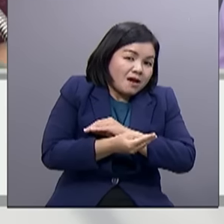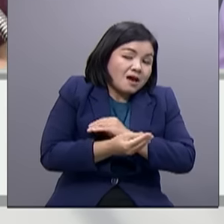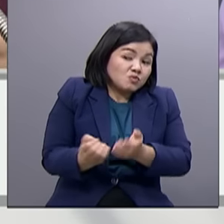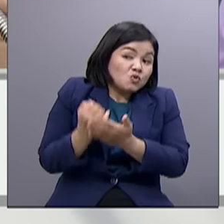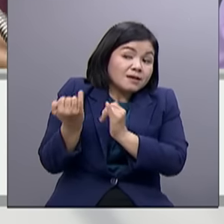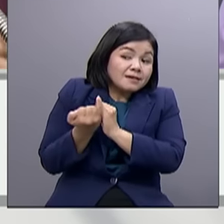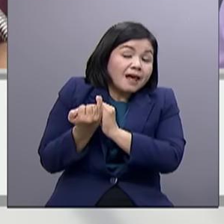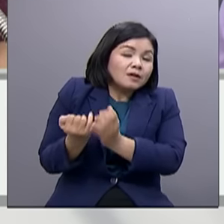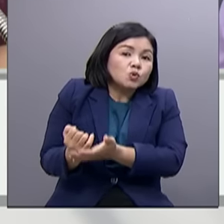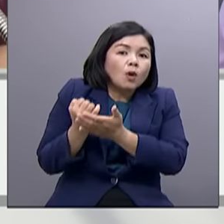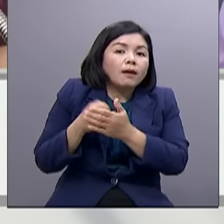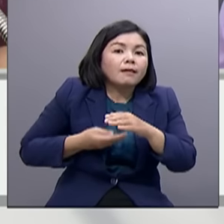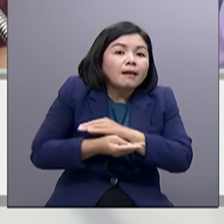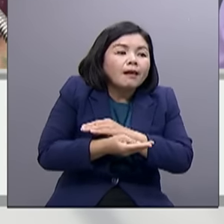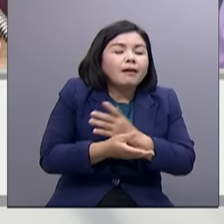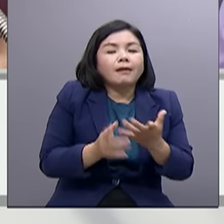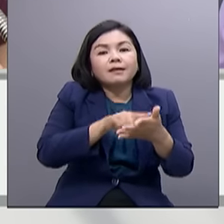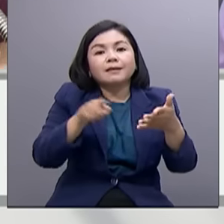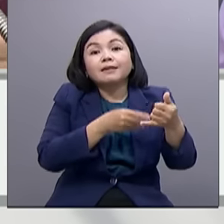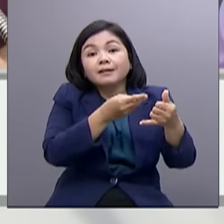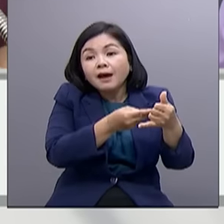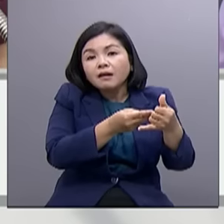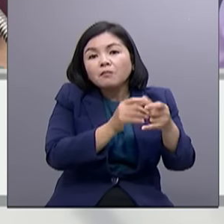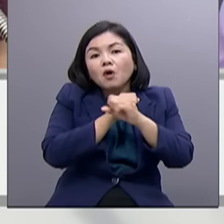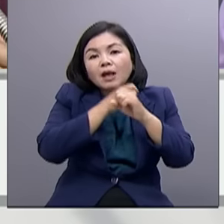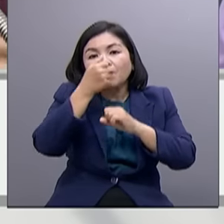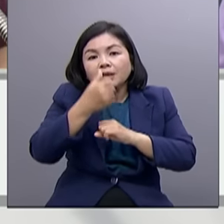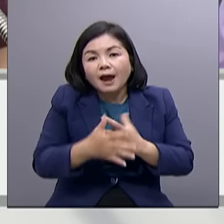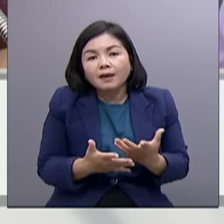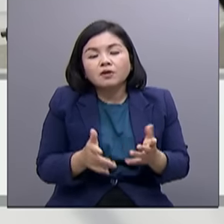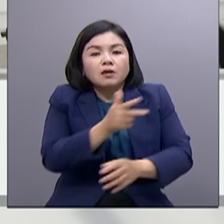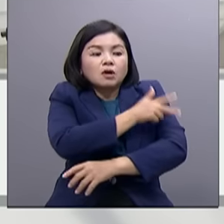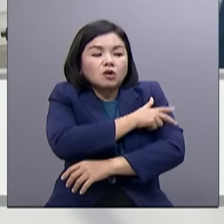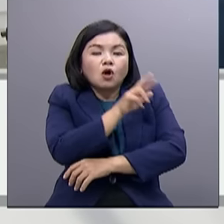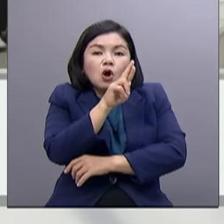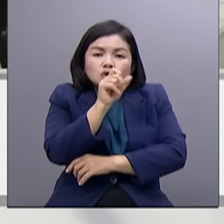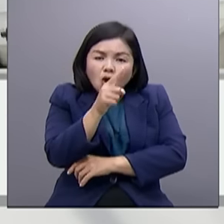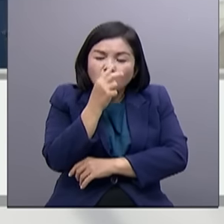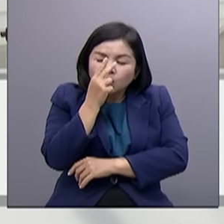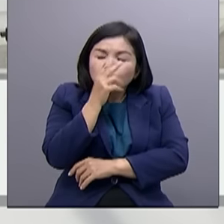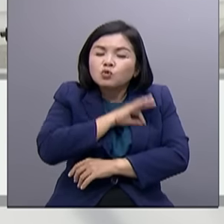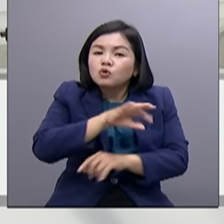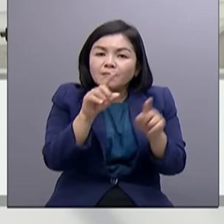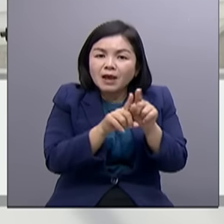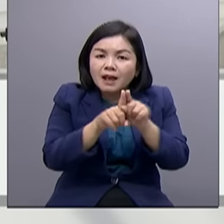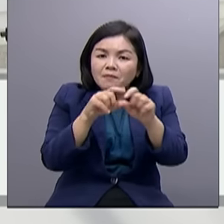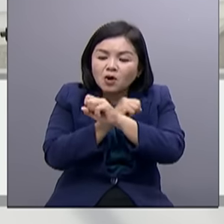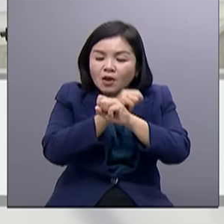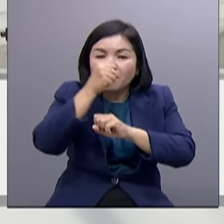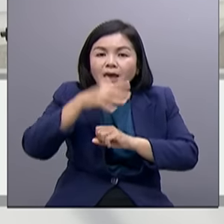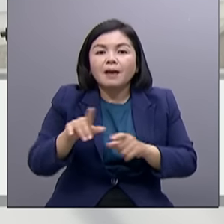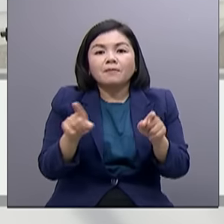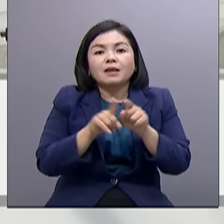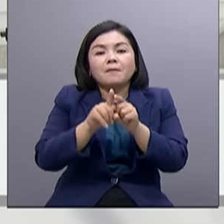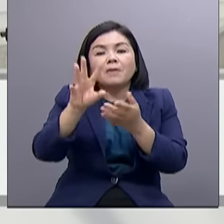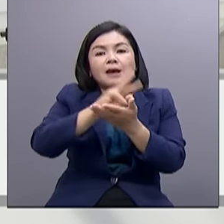ของคณะรัฐศาสตร์ธรรมศาสตร์ก็มองเห็นเช่นนี้หรือว่าจะเป็นศาสตราจารย์ทเนศเจริญเมืองอาจารย์คณะรัฐศาสตร์มหาวิทยาลัย